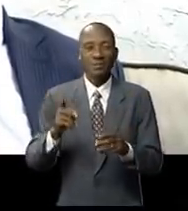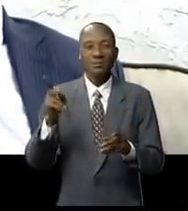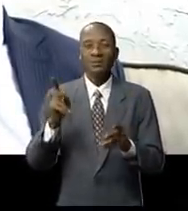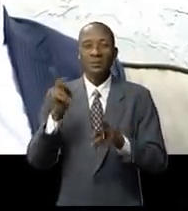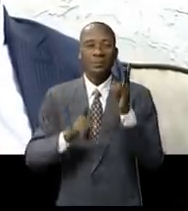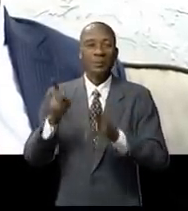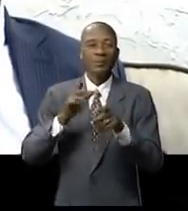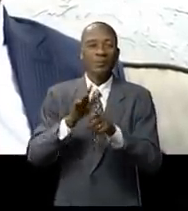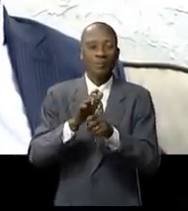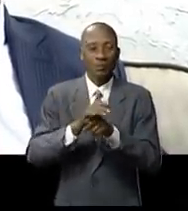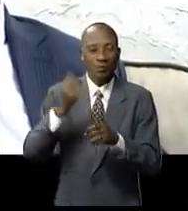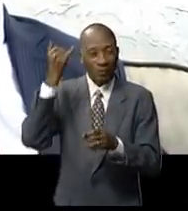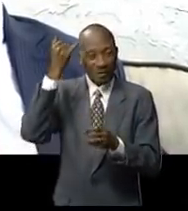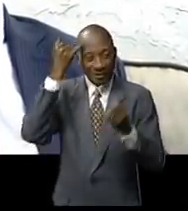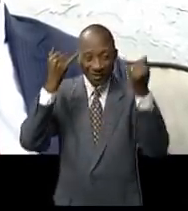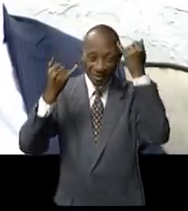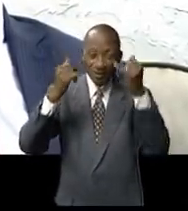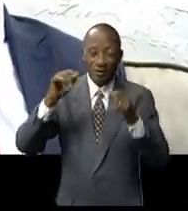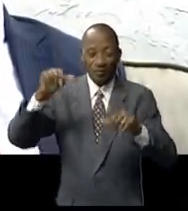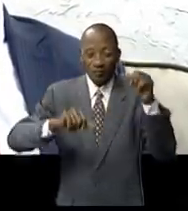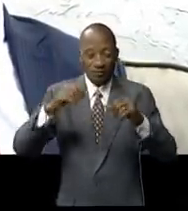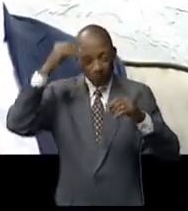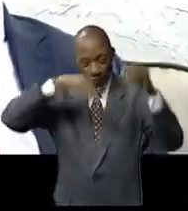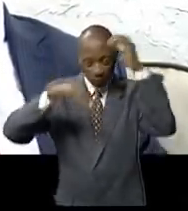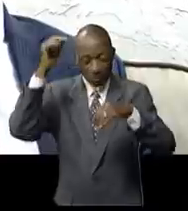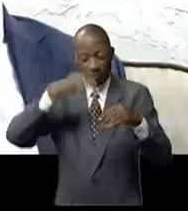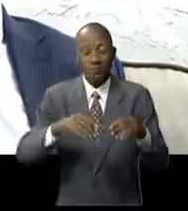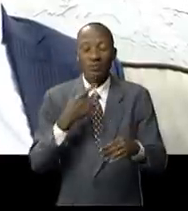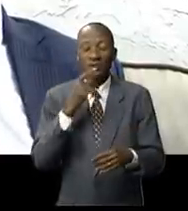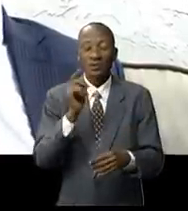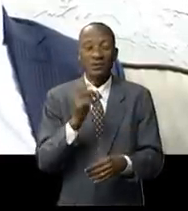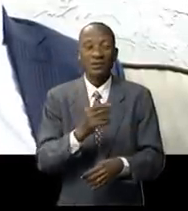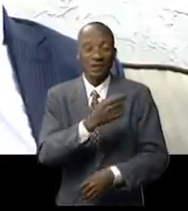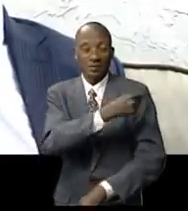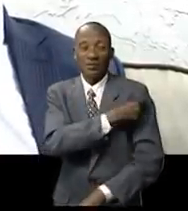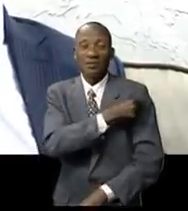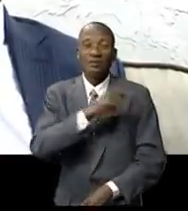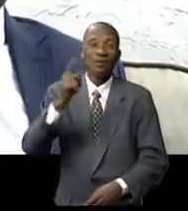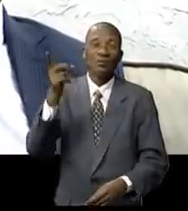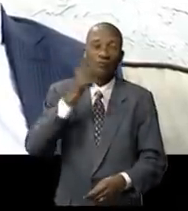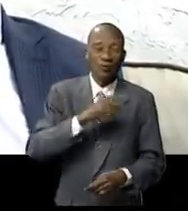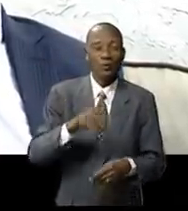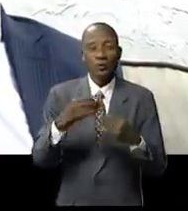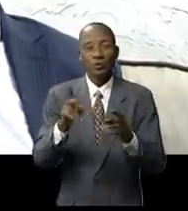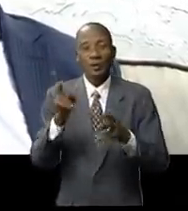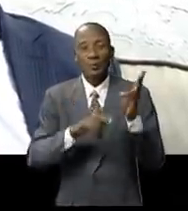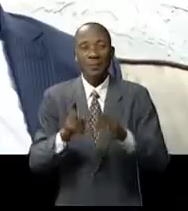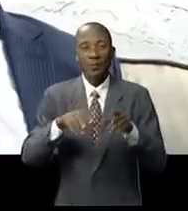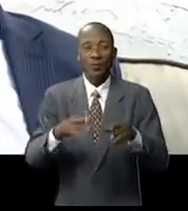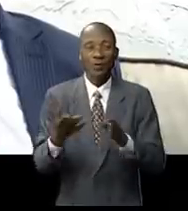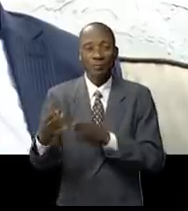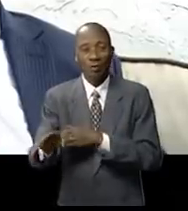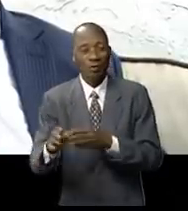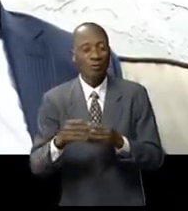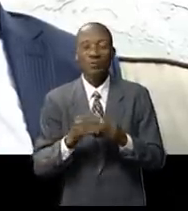là, on vient de recevoir un deuxième lot de vaccins. Et le chef de l'État, comme il avait annoncé, dès lors qu'on recevrait ce lot, il allait se faire